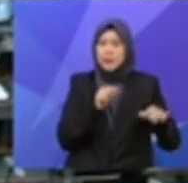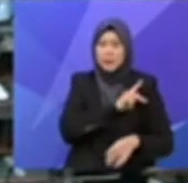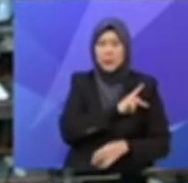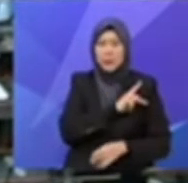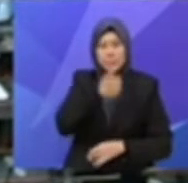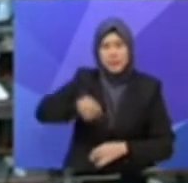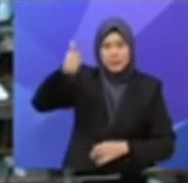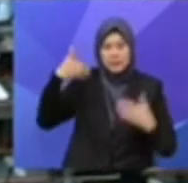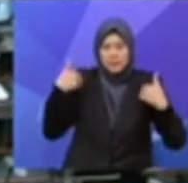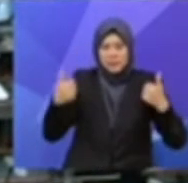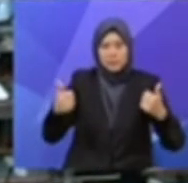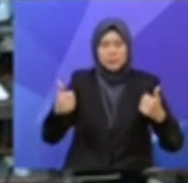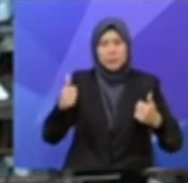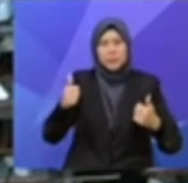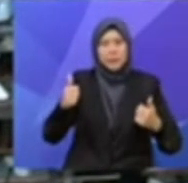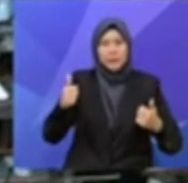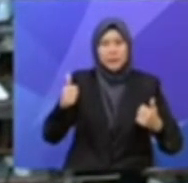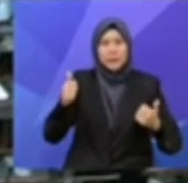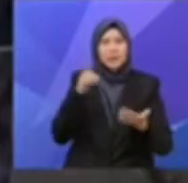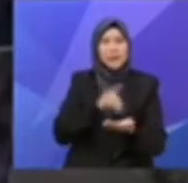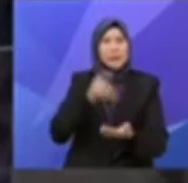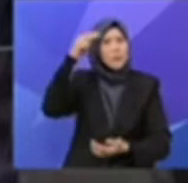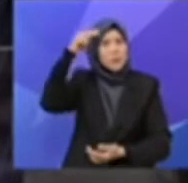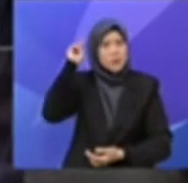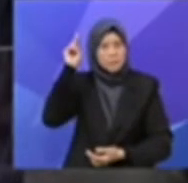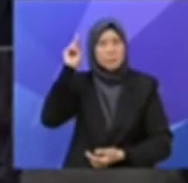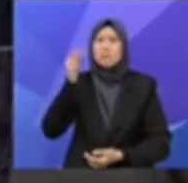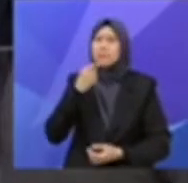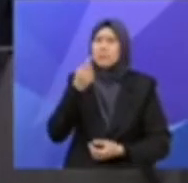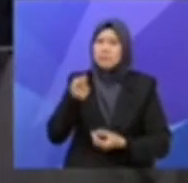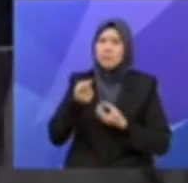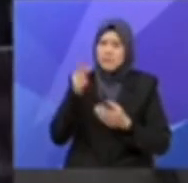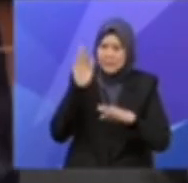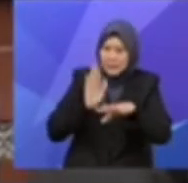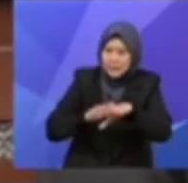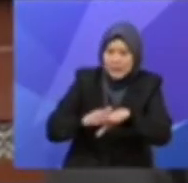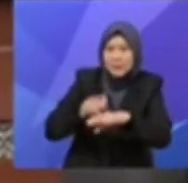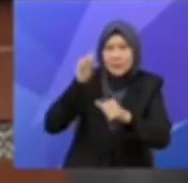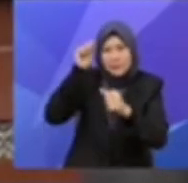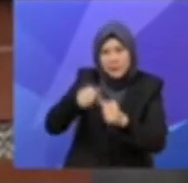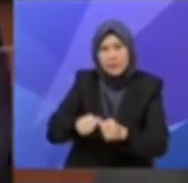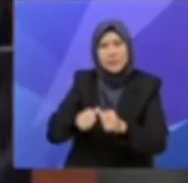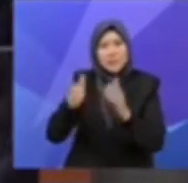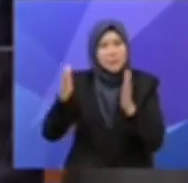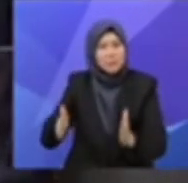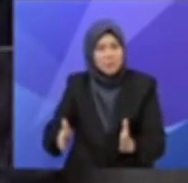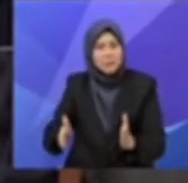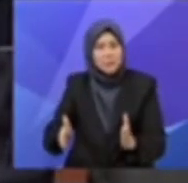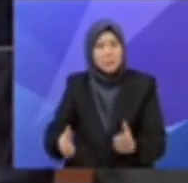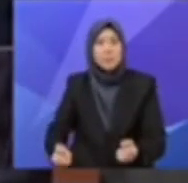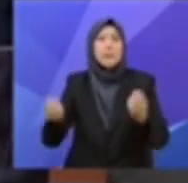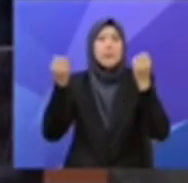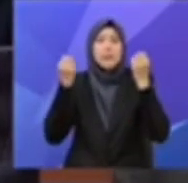untuk pengarah kesehatan tentang Sri dokter nurhisam Allah telah memberi peringatan kepada orang ramai bahwa